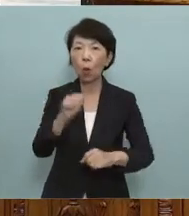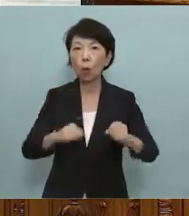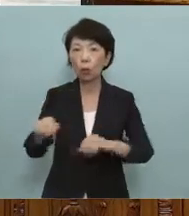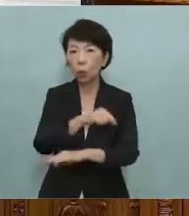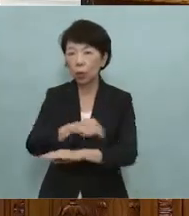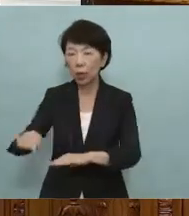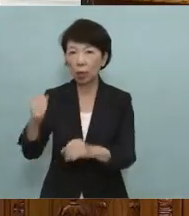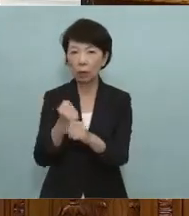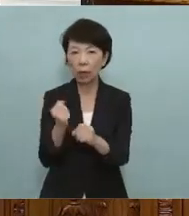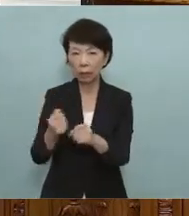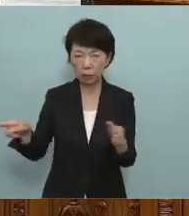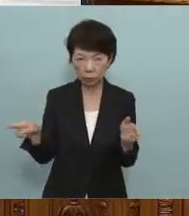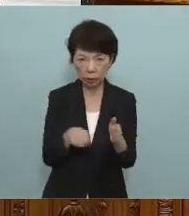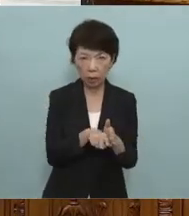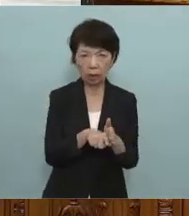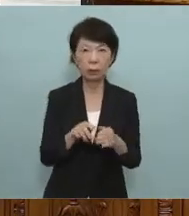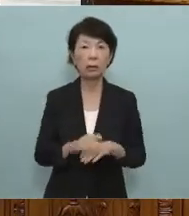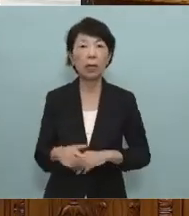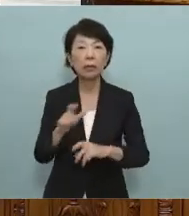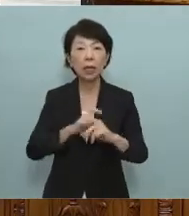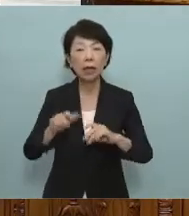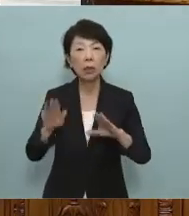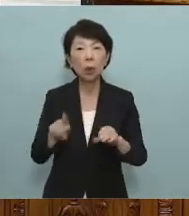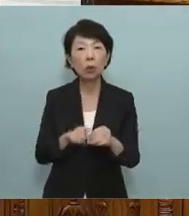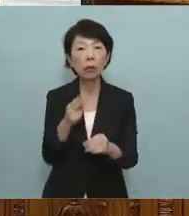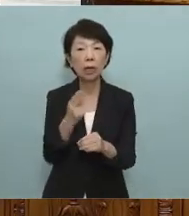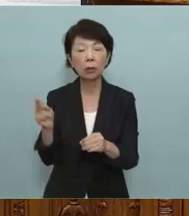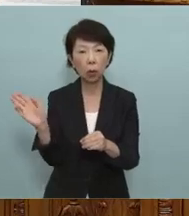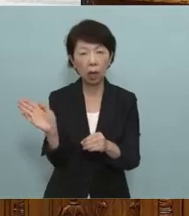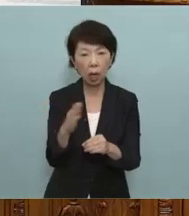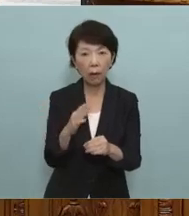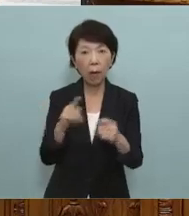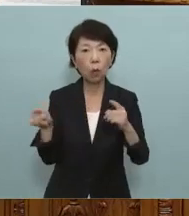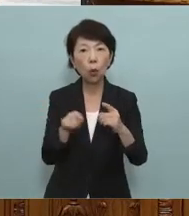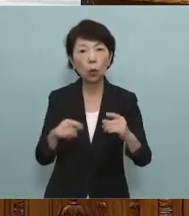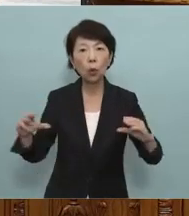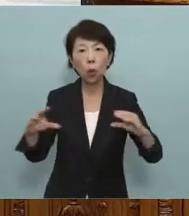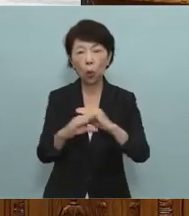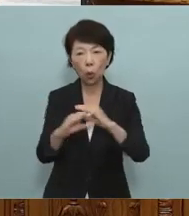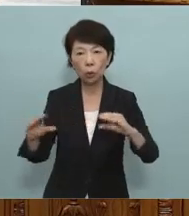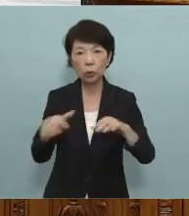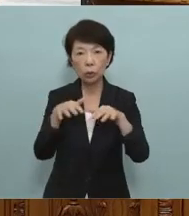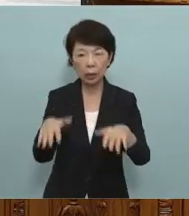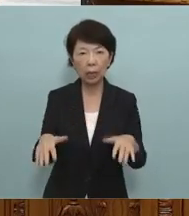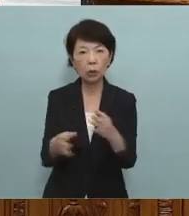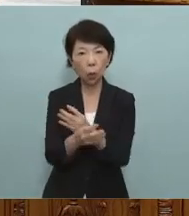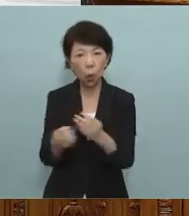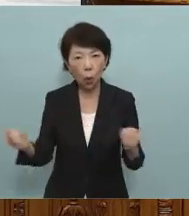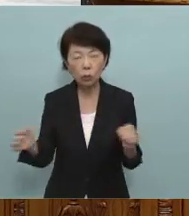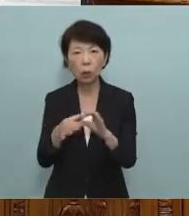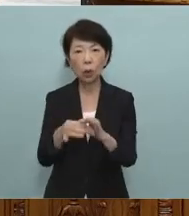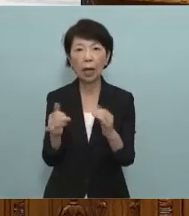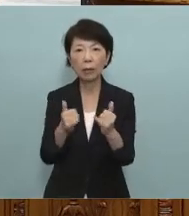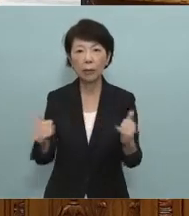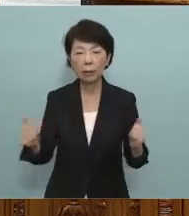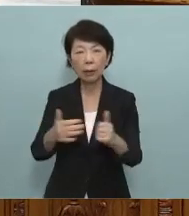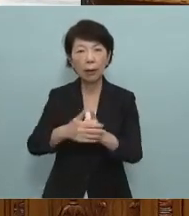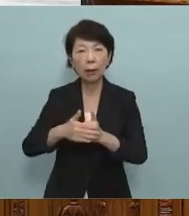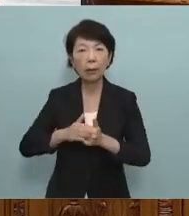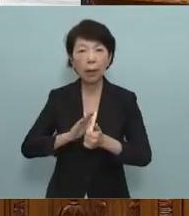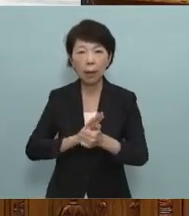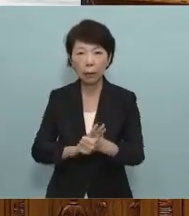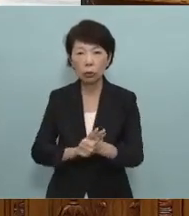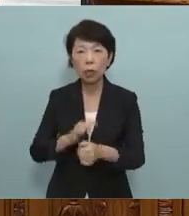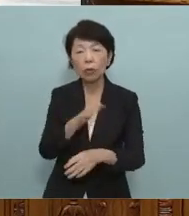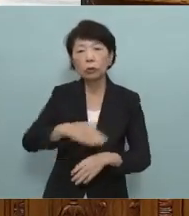ところでございます。さらに今年度からは公共交通機関などの多くの関係者が連携する流